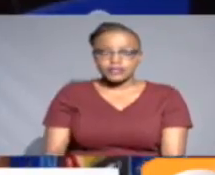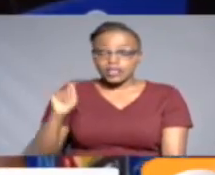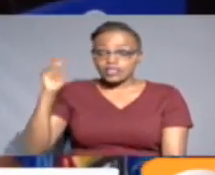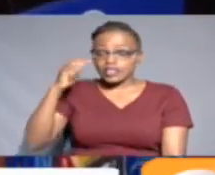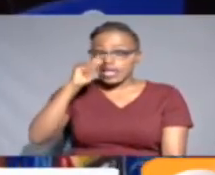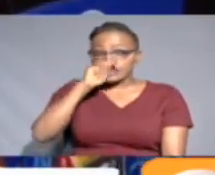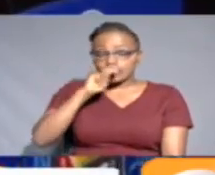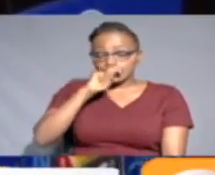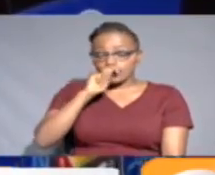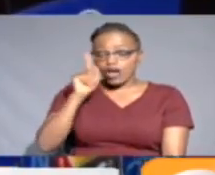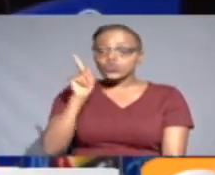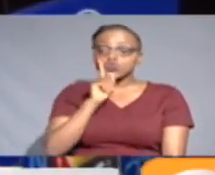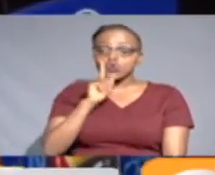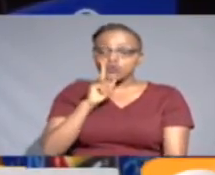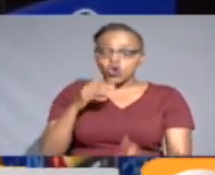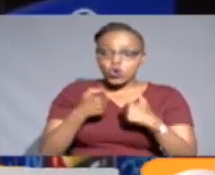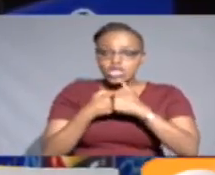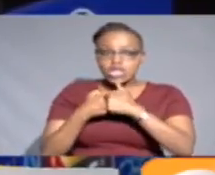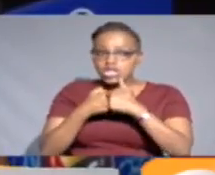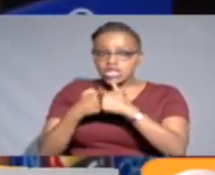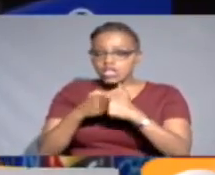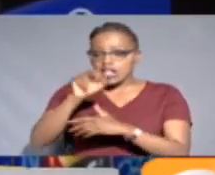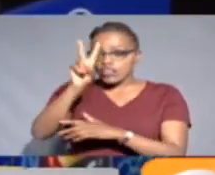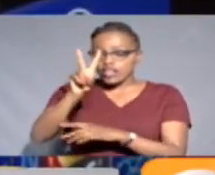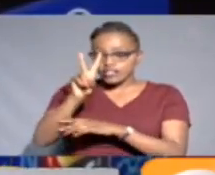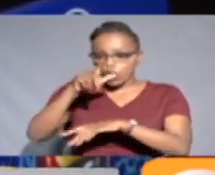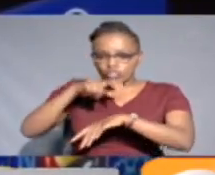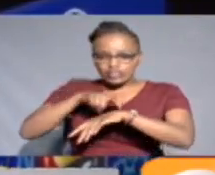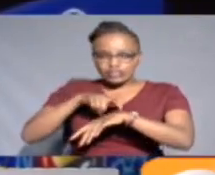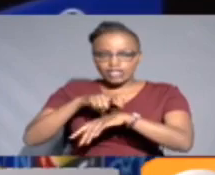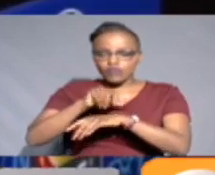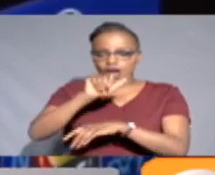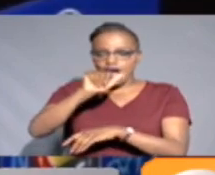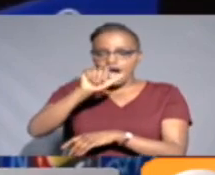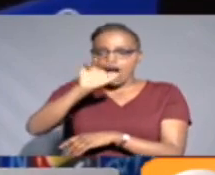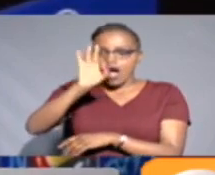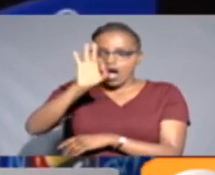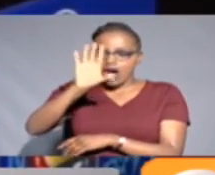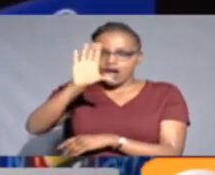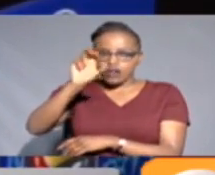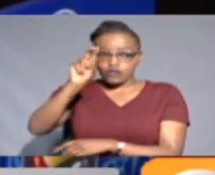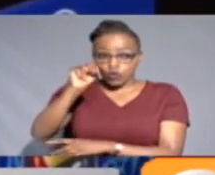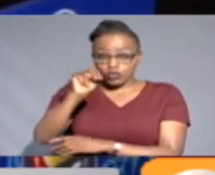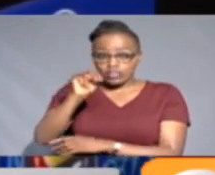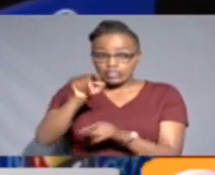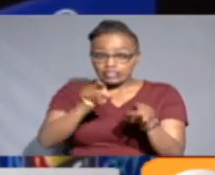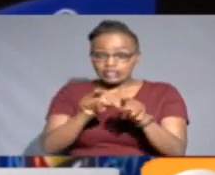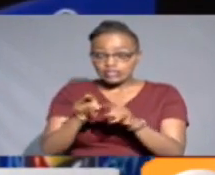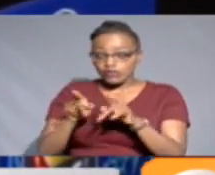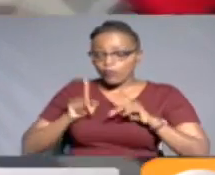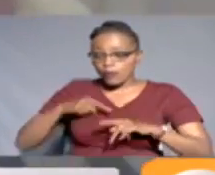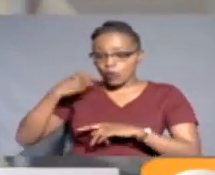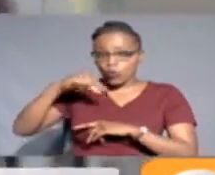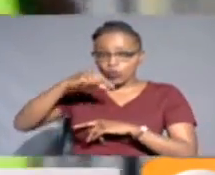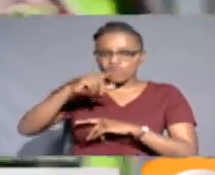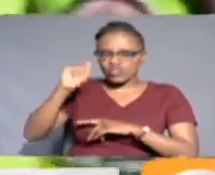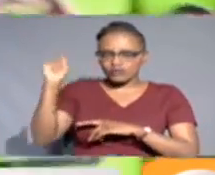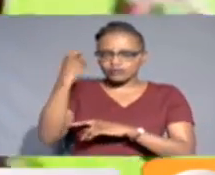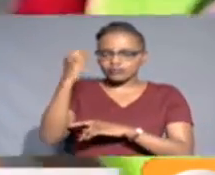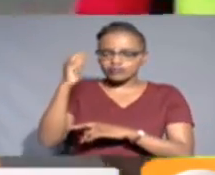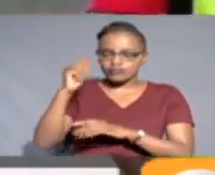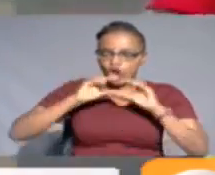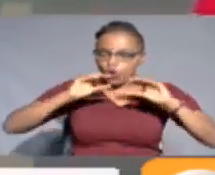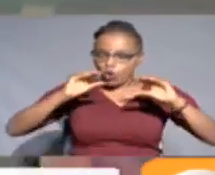Kenya na Tanzania zitachuana hapo kesho katika raundi ya pili ya mashindano ya dimba la kombe la bara Afrika, huku mkufunzi wa Harambee Stars Sebastian